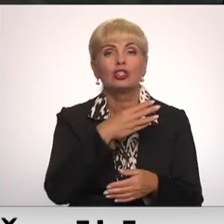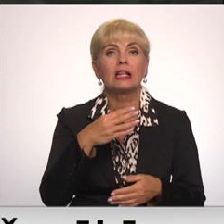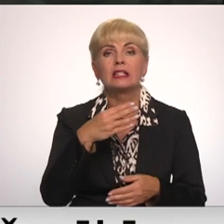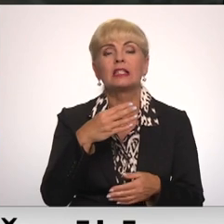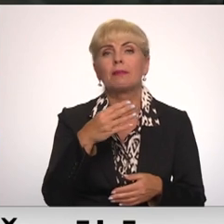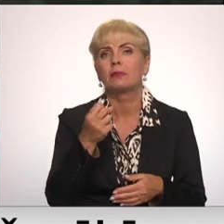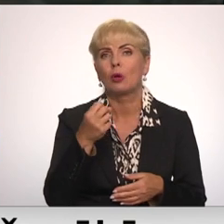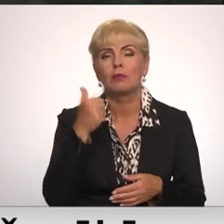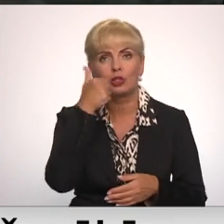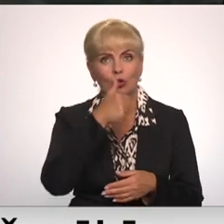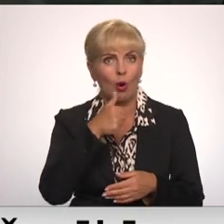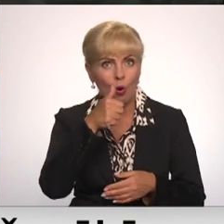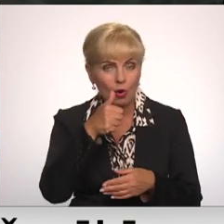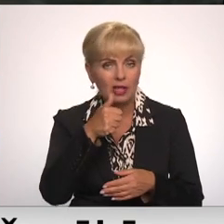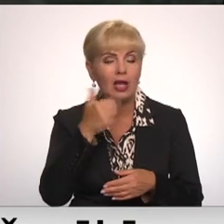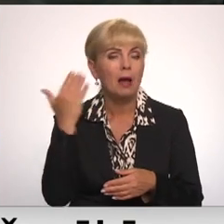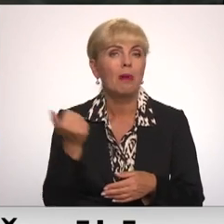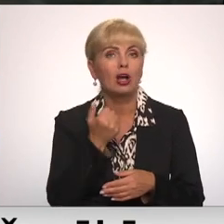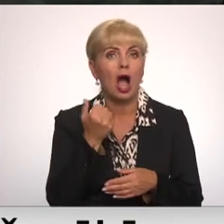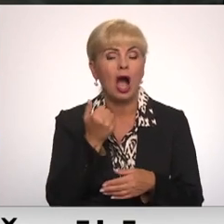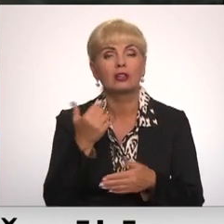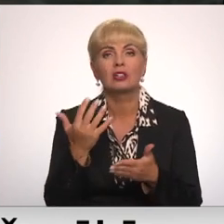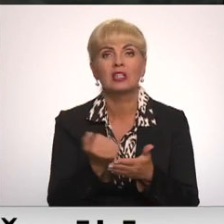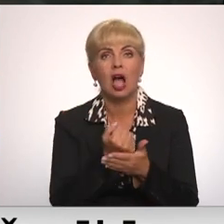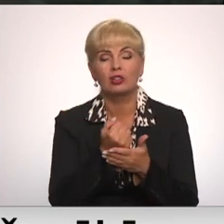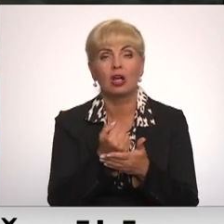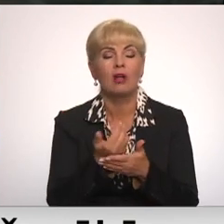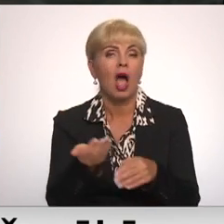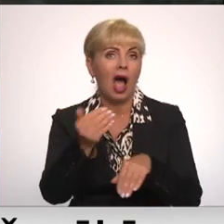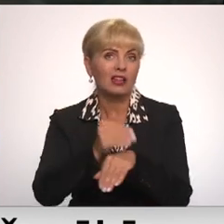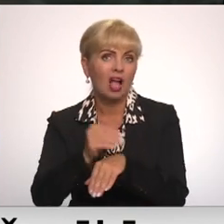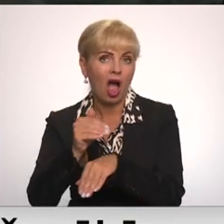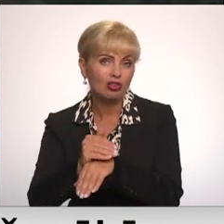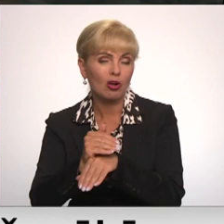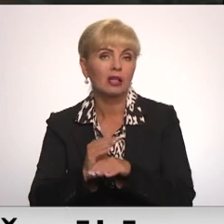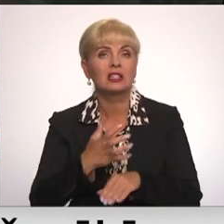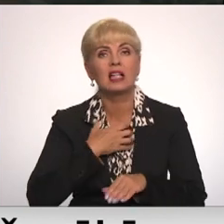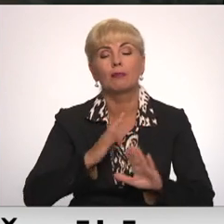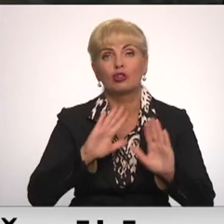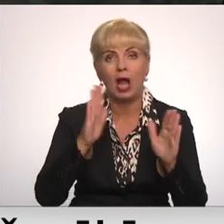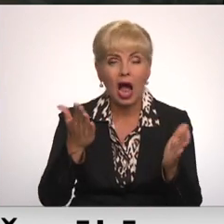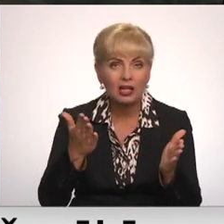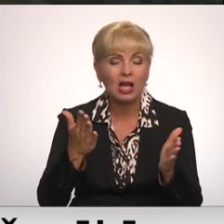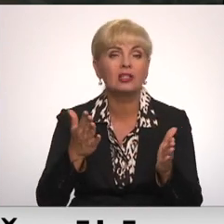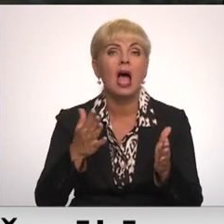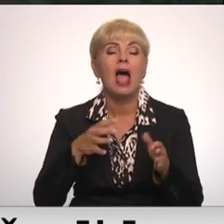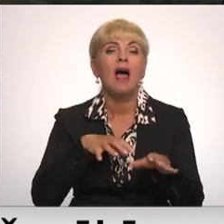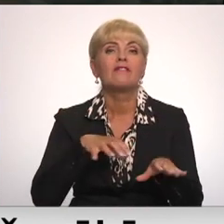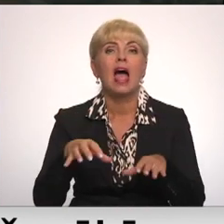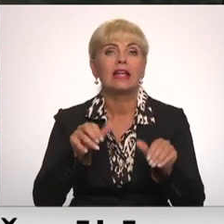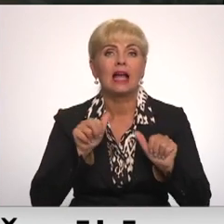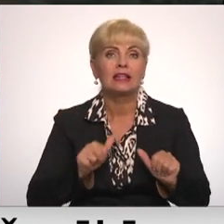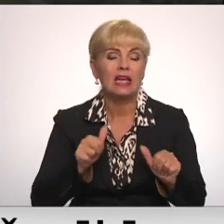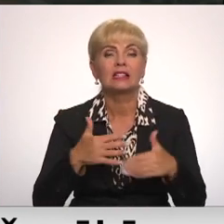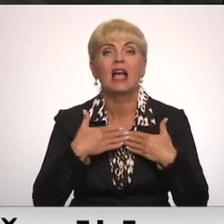cūkām. Tas gandrīz sasniedzis pērn visa gada laikā atklāto saslimšanas gadījumu skaitu. Taču pārtiks un veterinārajā dienestā norāda, ka